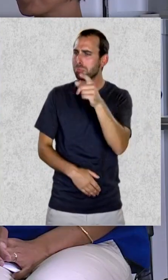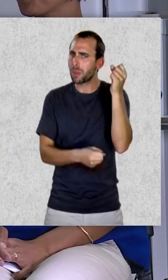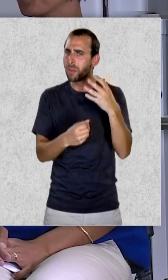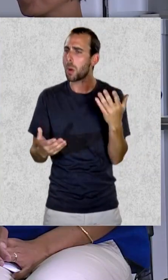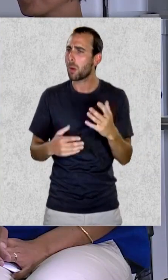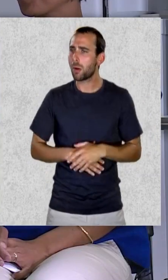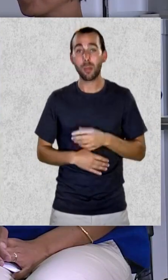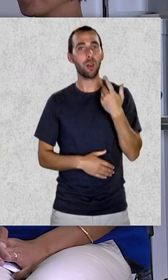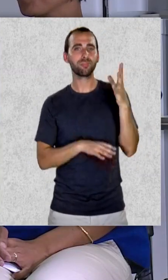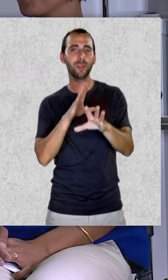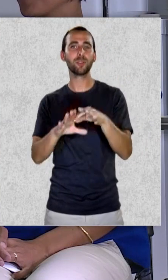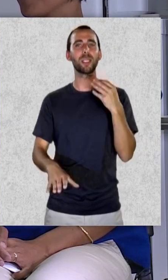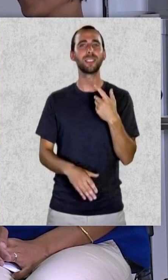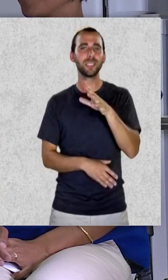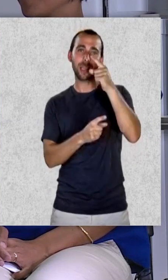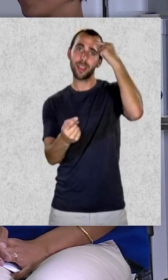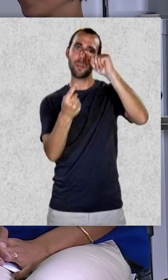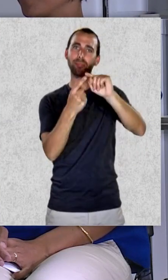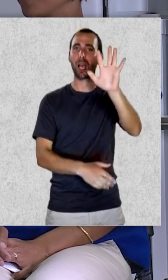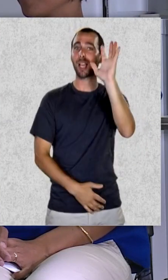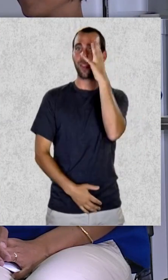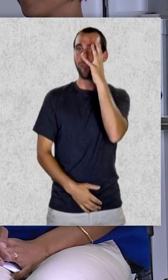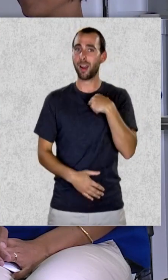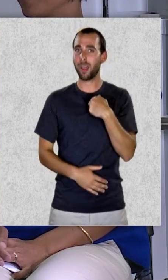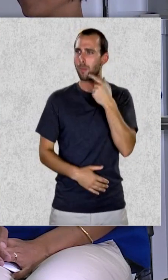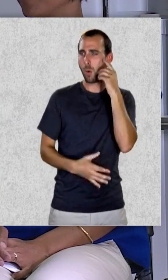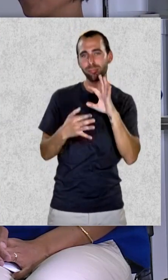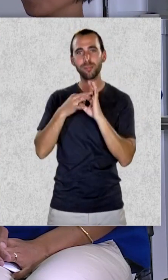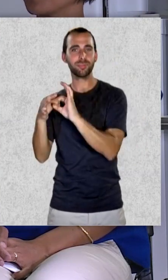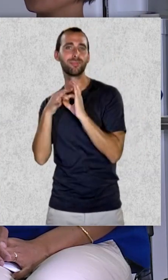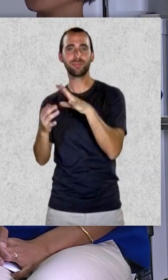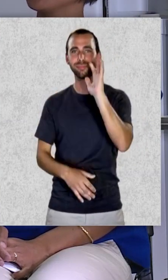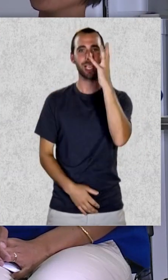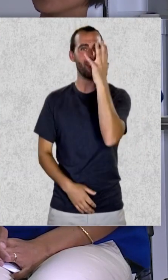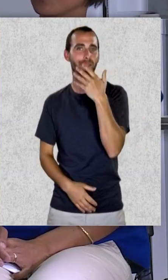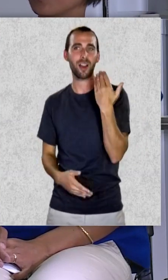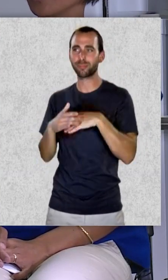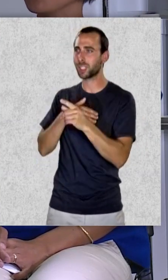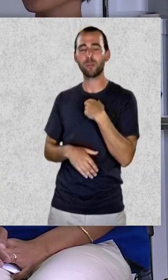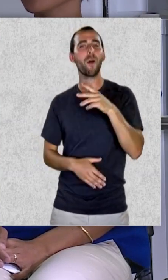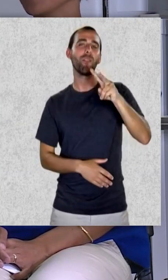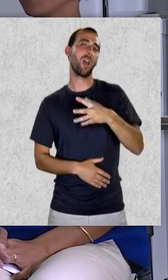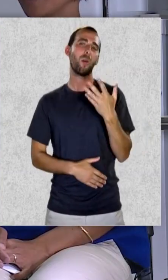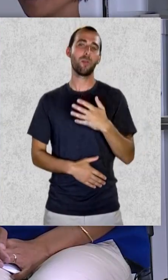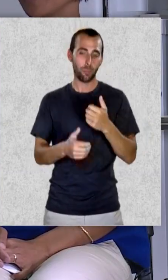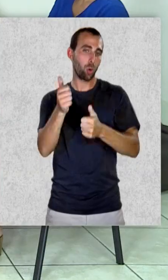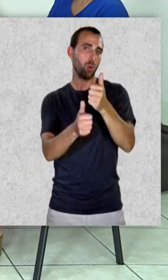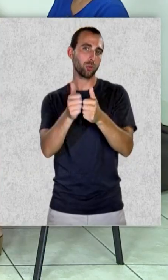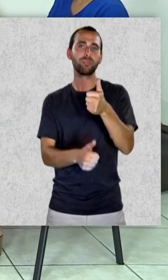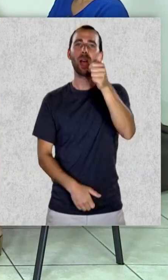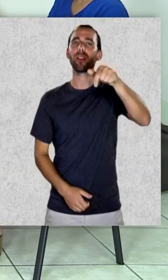choisi comme terme le carnaval pour rebondir sur le carnaval qui se déroule. Ce sera une petite course d'1,5 km à peu